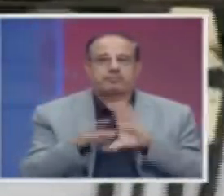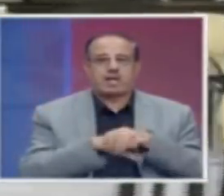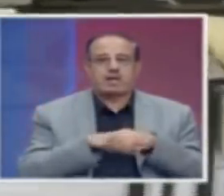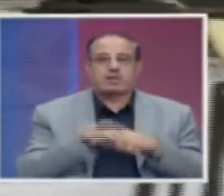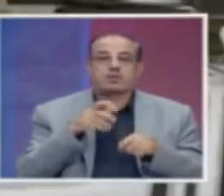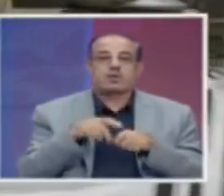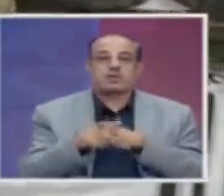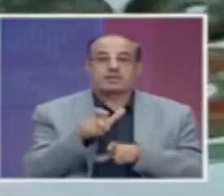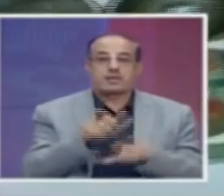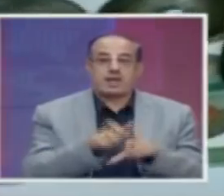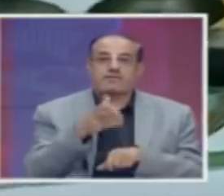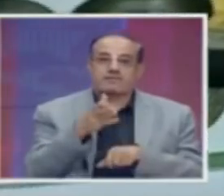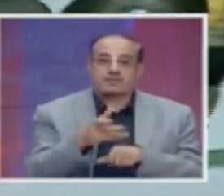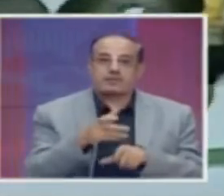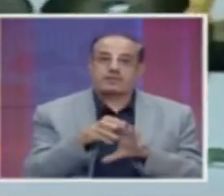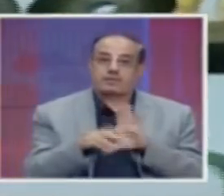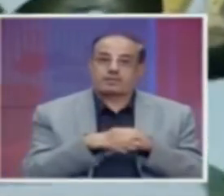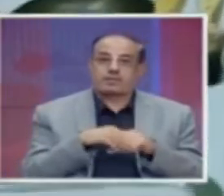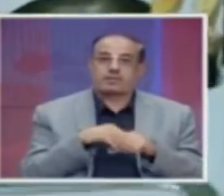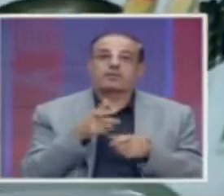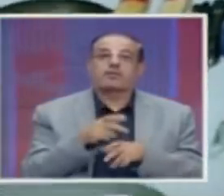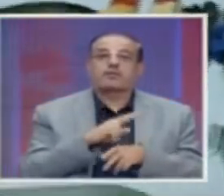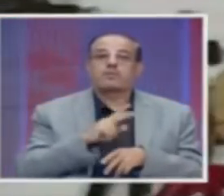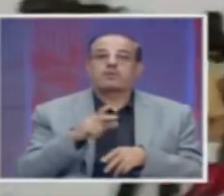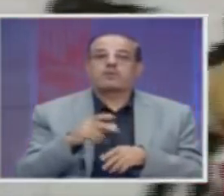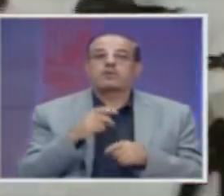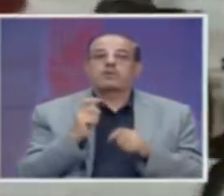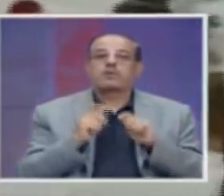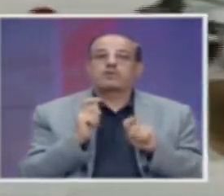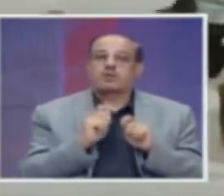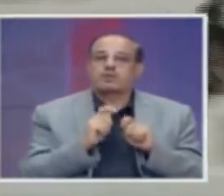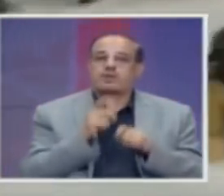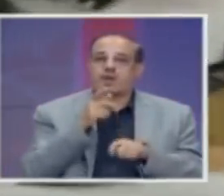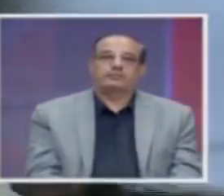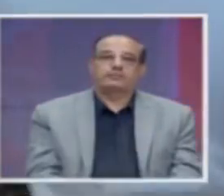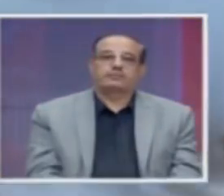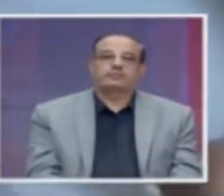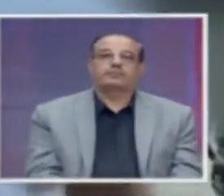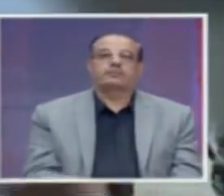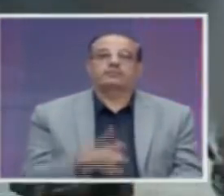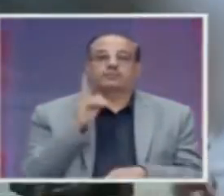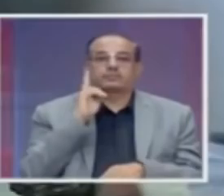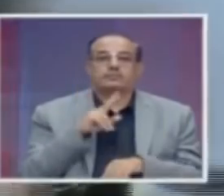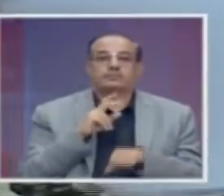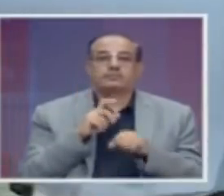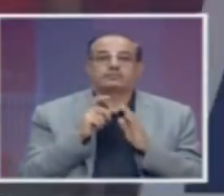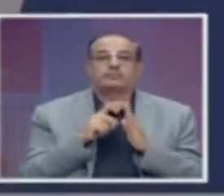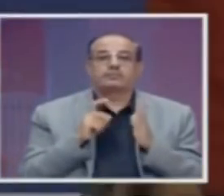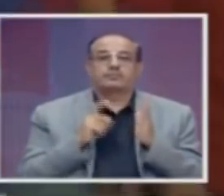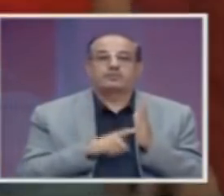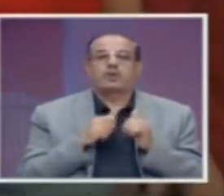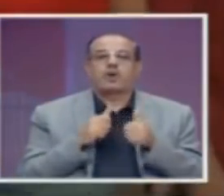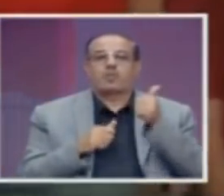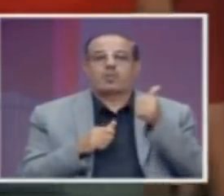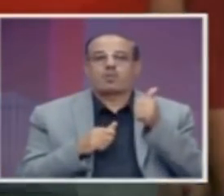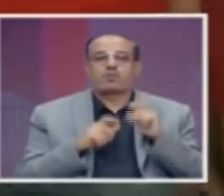لتصنيع الأسلحة النارية وبداخلها أسلحة نارية وأدوات وأجزاء التصنيع. ترسيخا لمبدأ سيادة